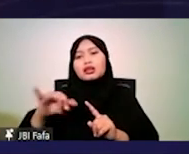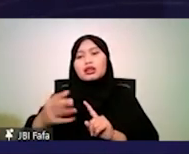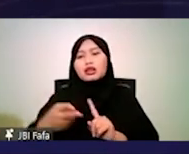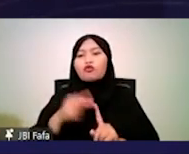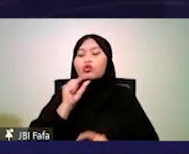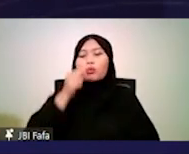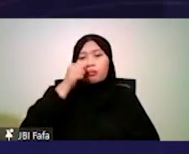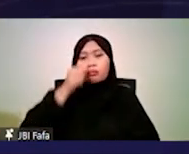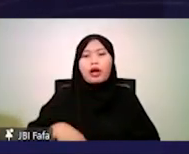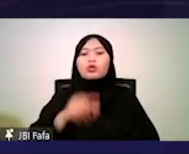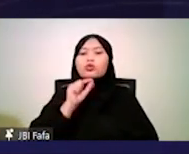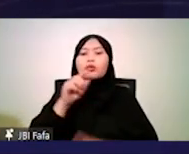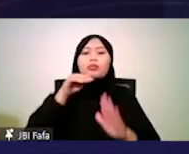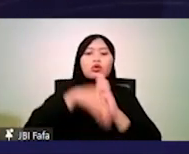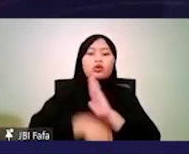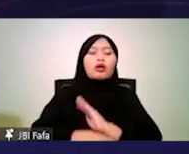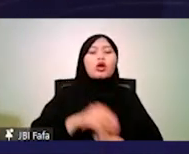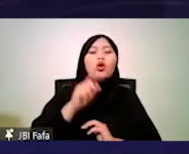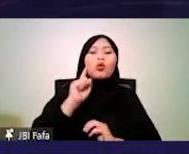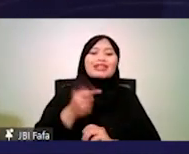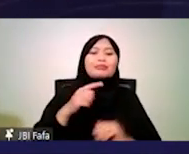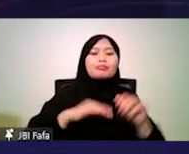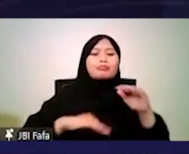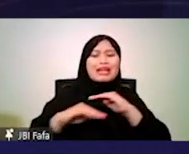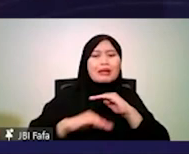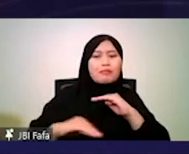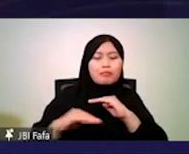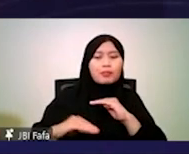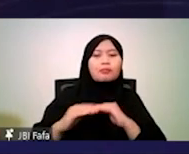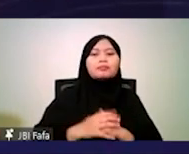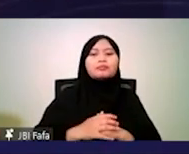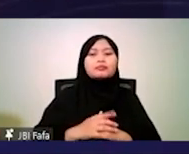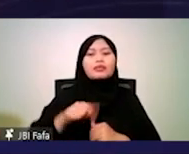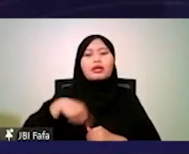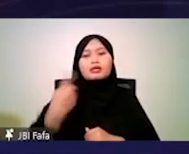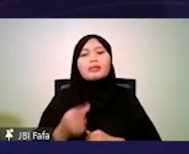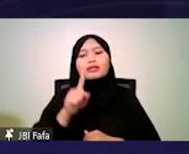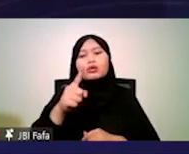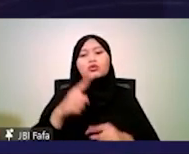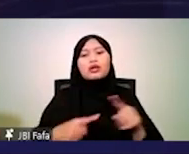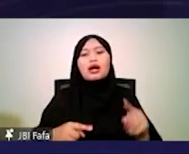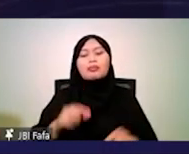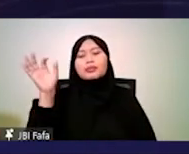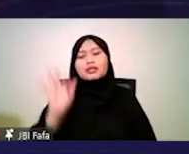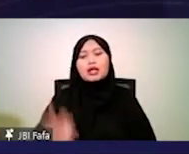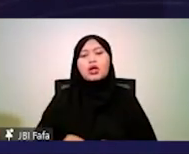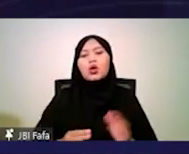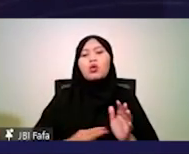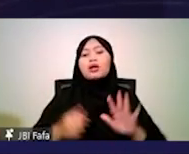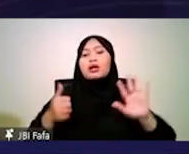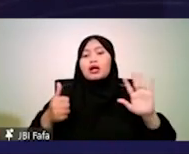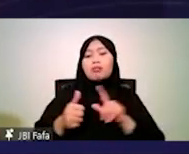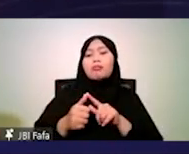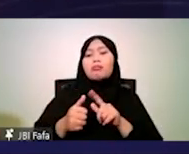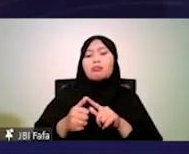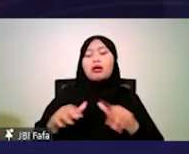berupa penurunan giro wajib minimum yang He sampai dengan satu setengah persen nomor 6 juga itu